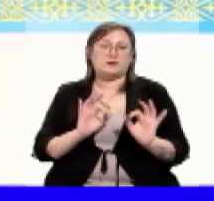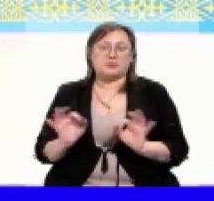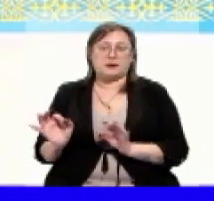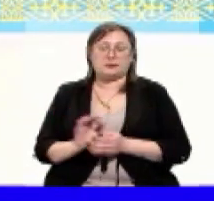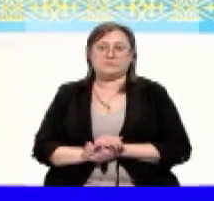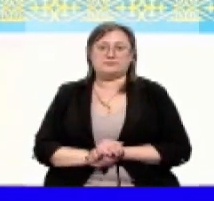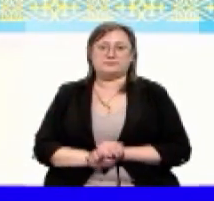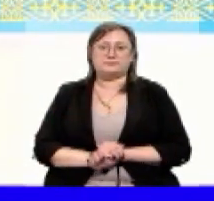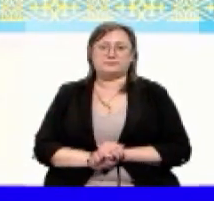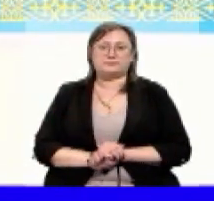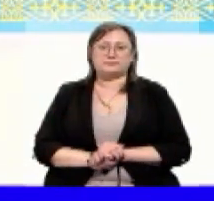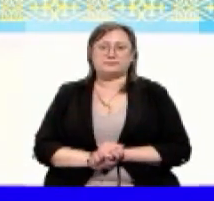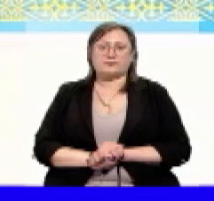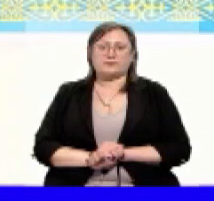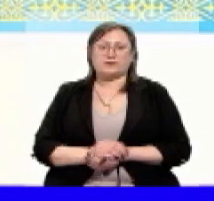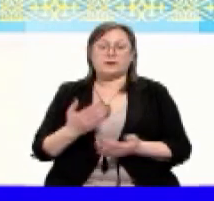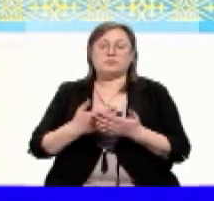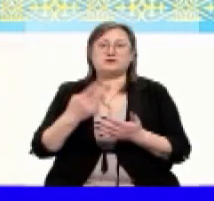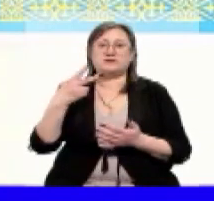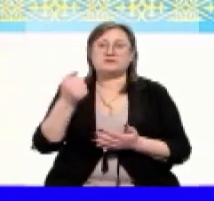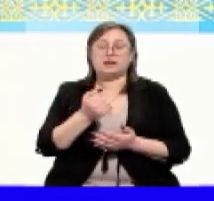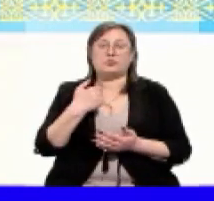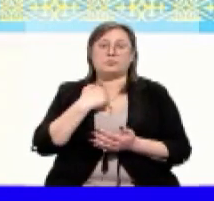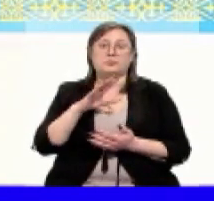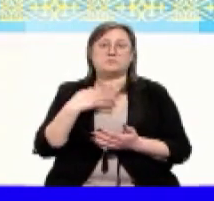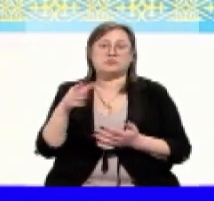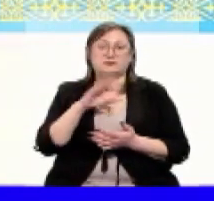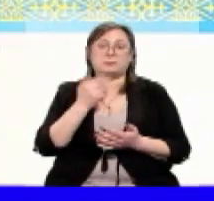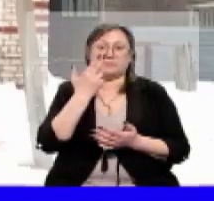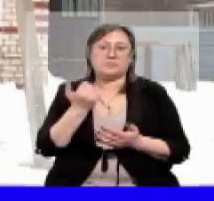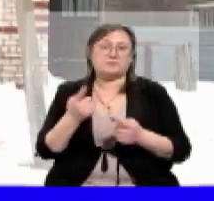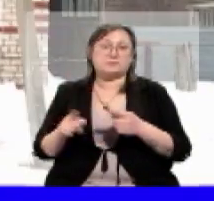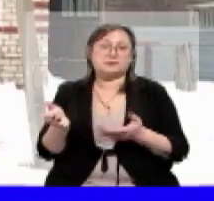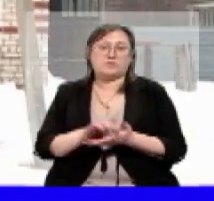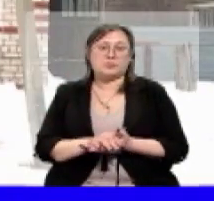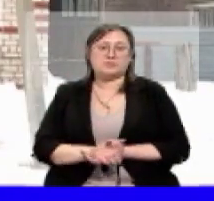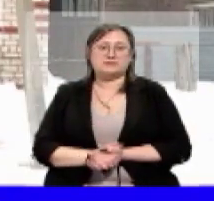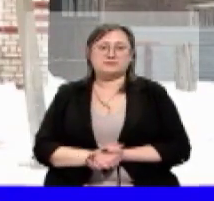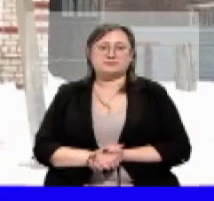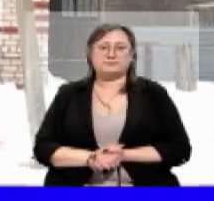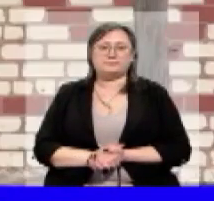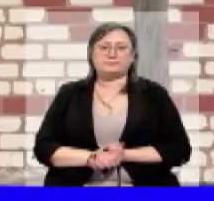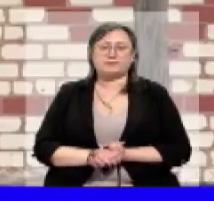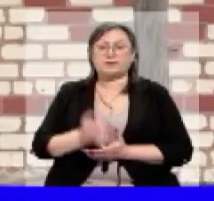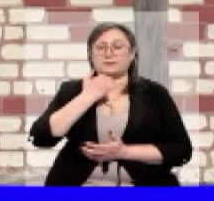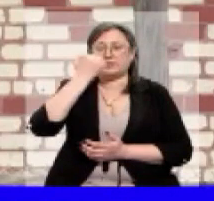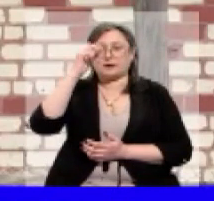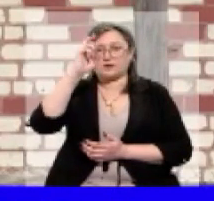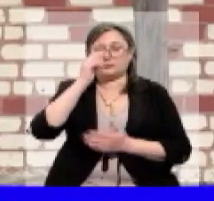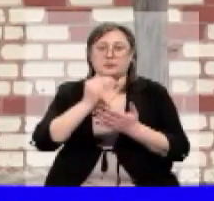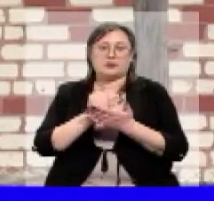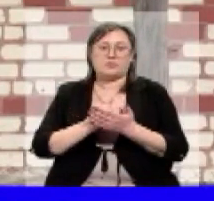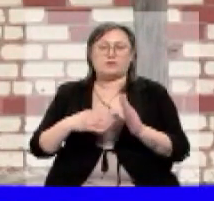басқа да сөз жұмбақ или сөзді жаттау сияқты тәсілдермен ағылшынды үйретемін. Мемлекеттік бағдарламалардың арқасында